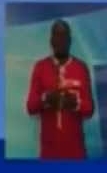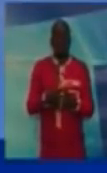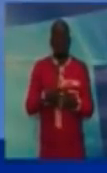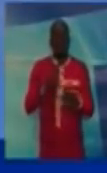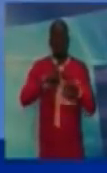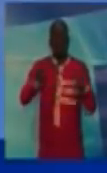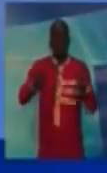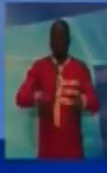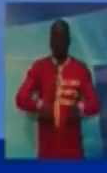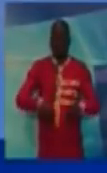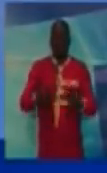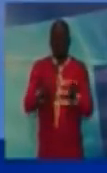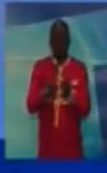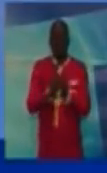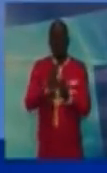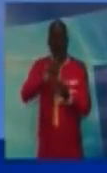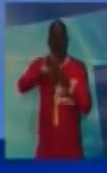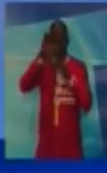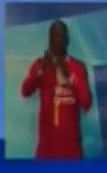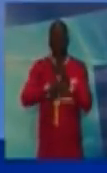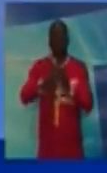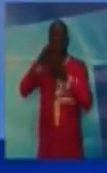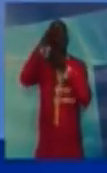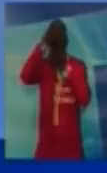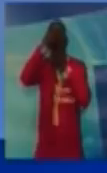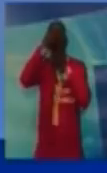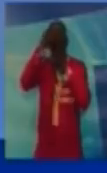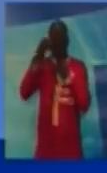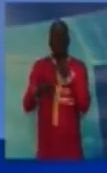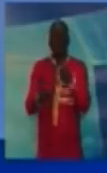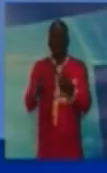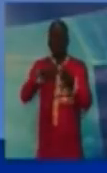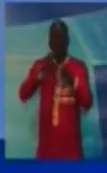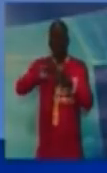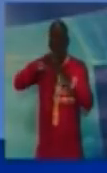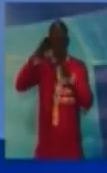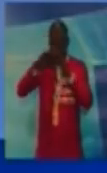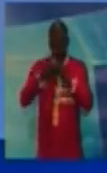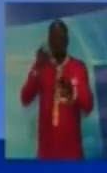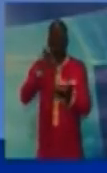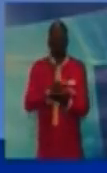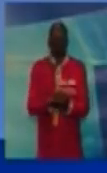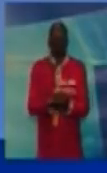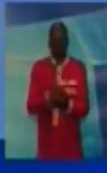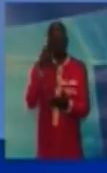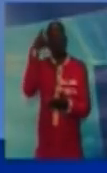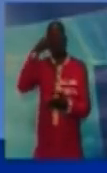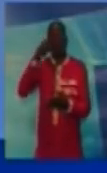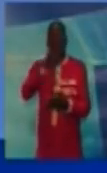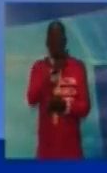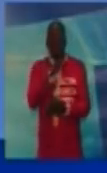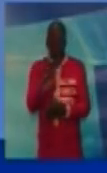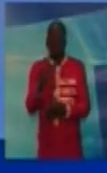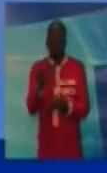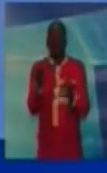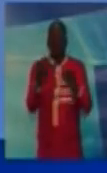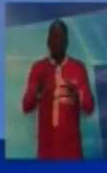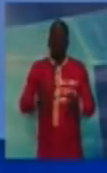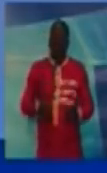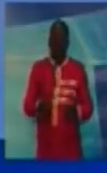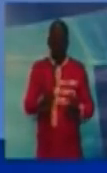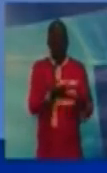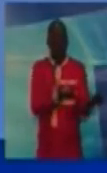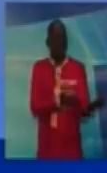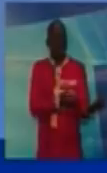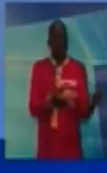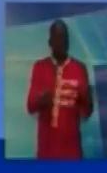Ne pas vivre les conséquences du terrorisme suppose venir à bout du phénomène. Et pour le cas du Burkina, plusieurs efforts sont